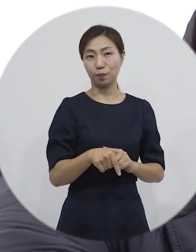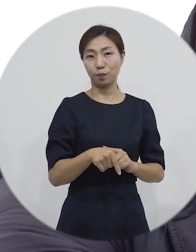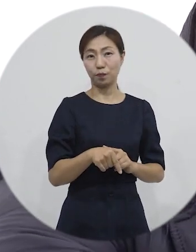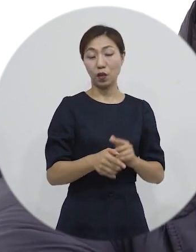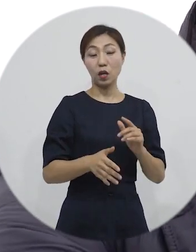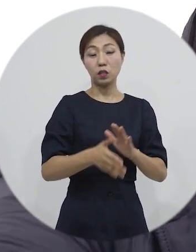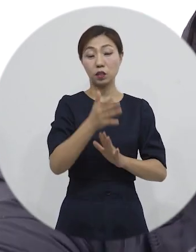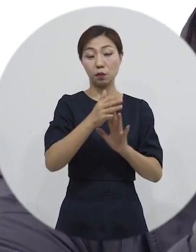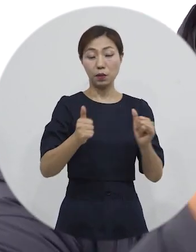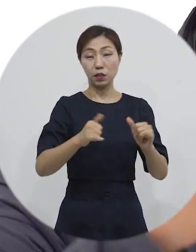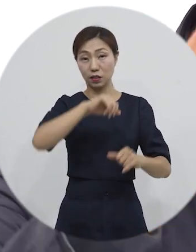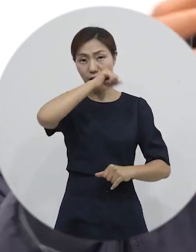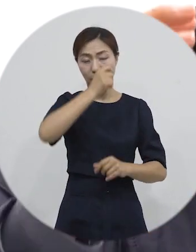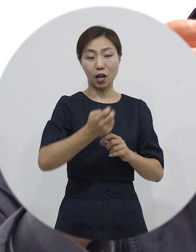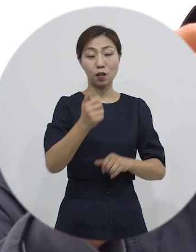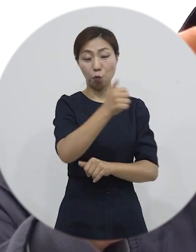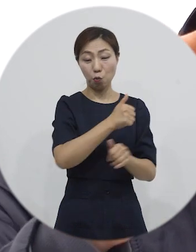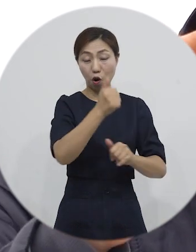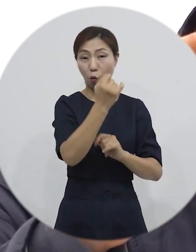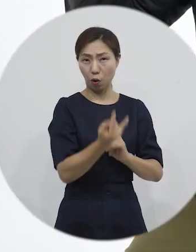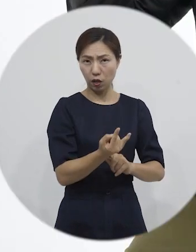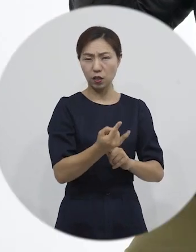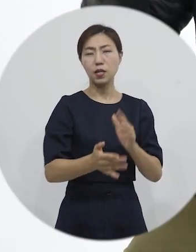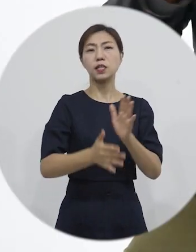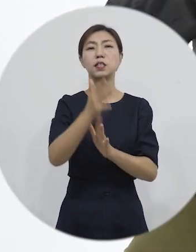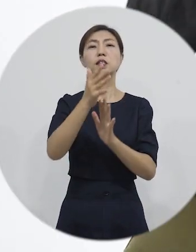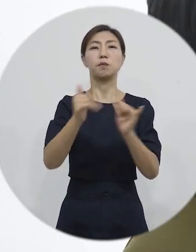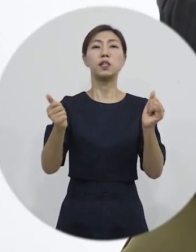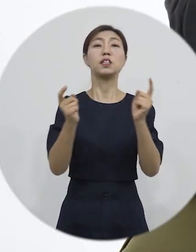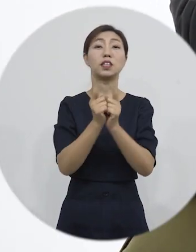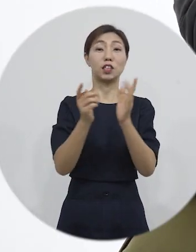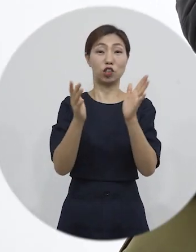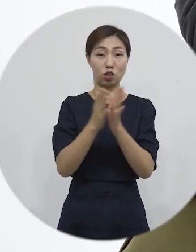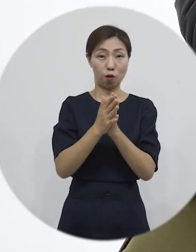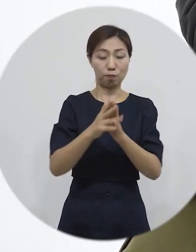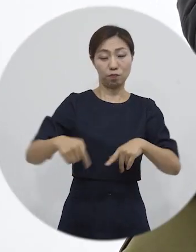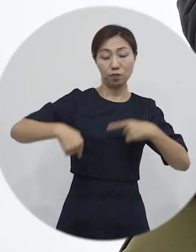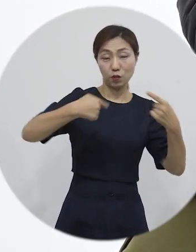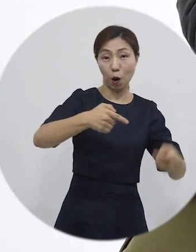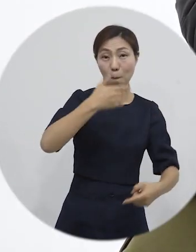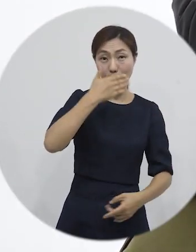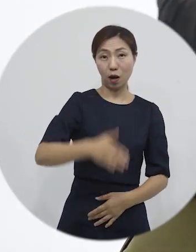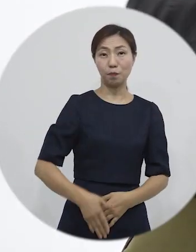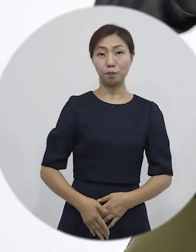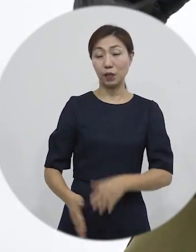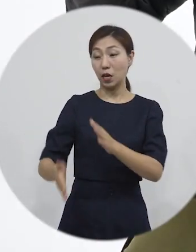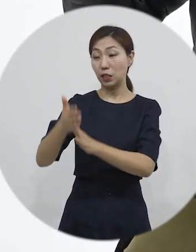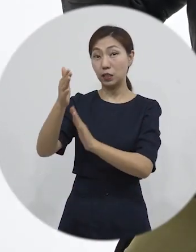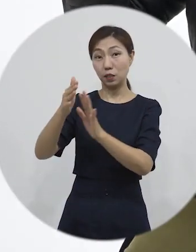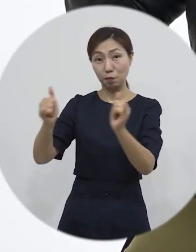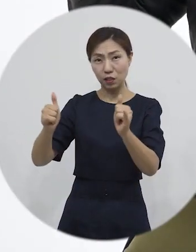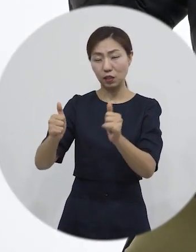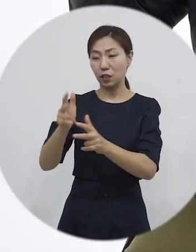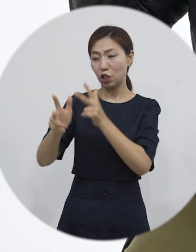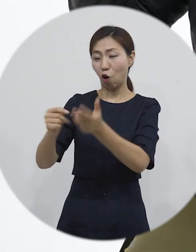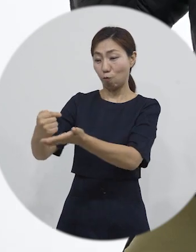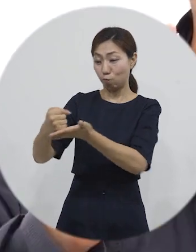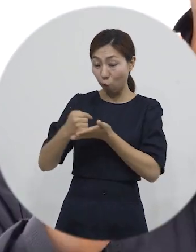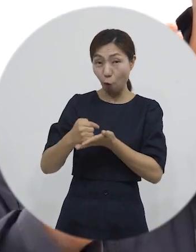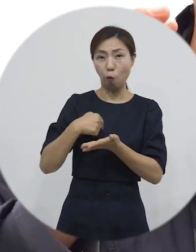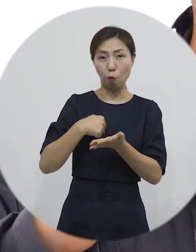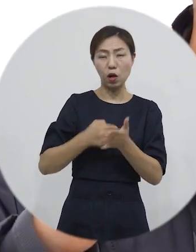뽑히는 추첨을 통해서 뽑히는 걸로 구성이 되는데요. 그러니까 주민들이 제안한 사업을 주민들로 구성되어